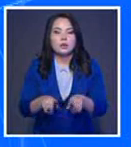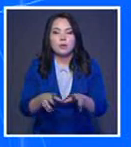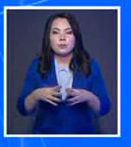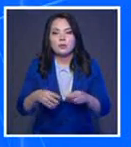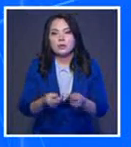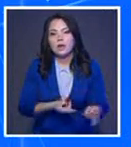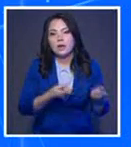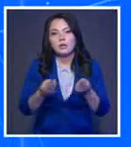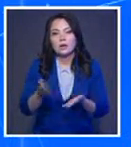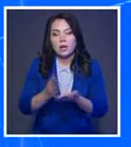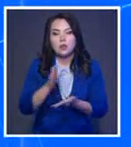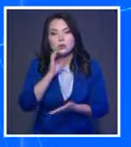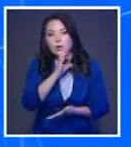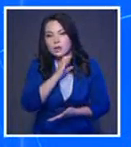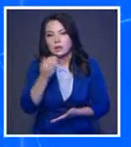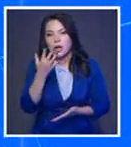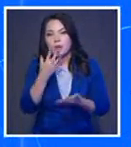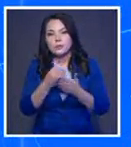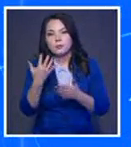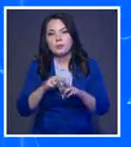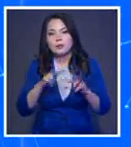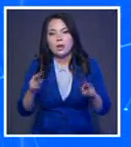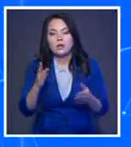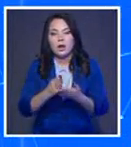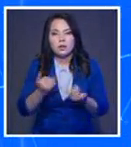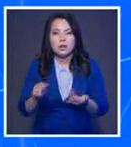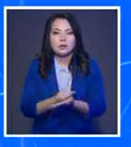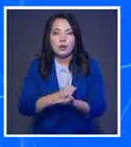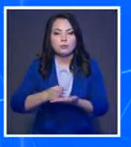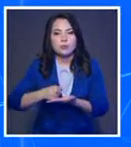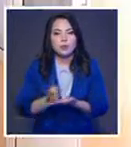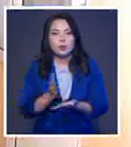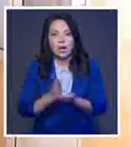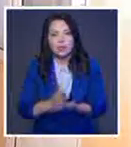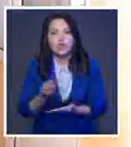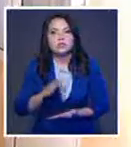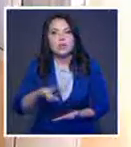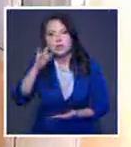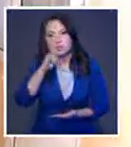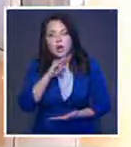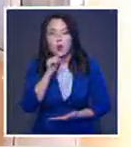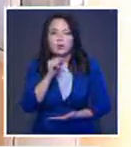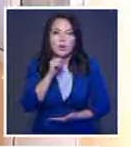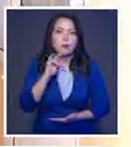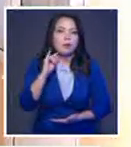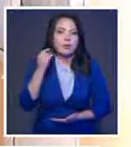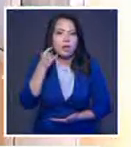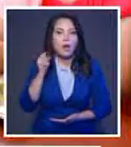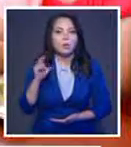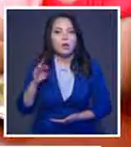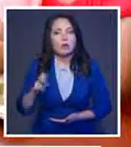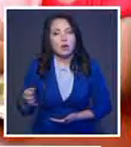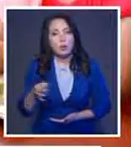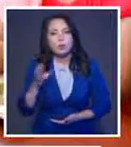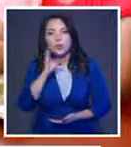әкімдігі еліміздің солтүстігіндегі 5 бірдей өңірмен өзара меморандумға бекітті. Олар Шығыс Қазақстан, Қостанай, Павлодар, Ақмола